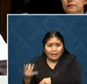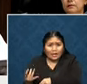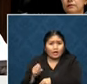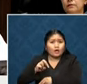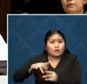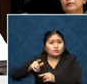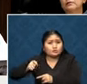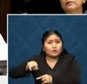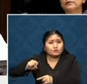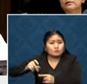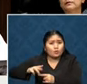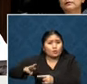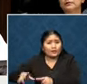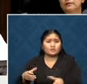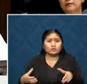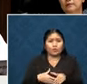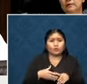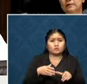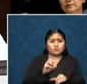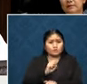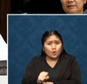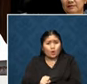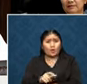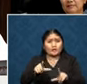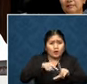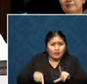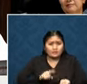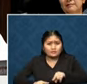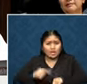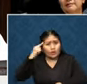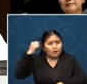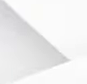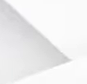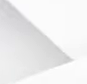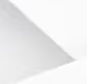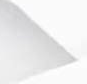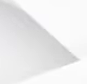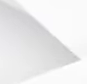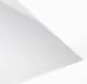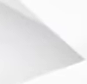จังหวัดตากสสก้าวไกลรอบนี้150ครับยังจำไม่หมดรอบหน้า300ยิ่งแล้วกันใหญ่